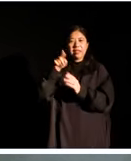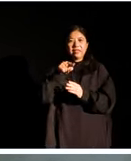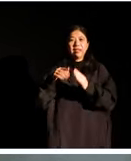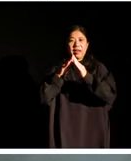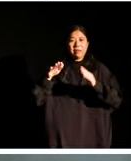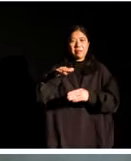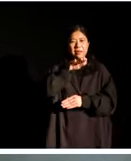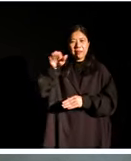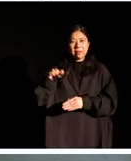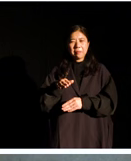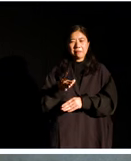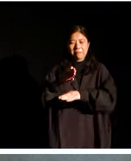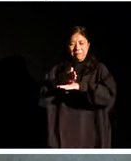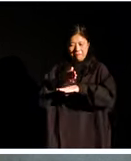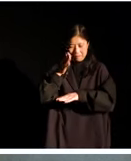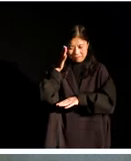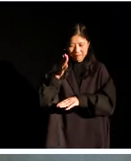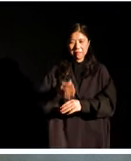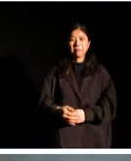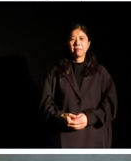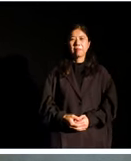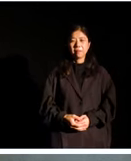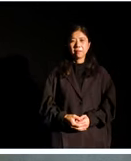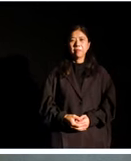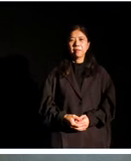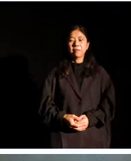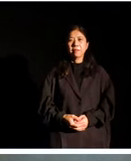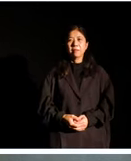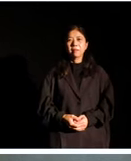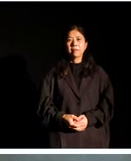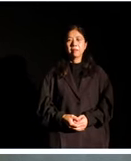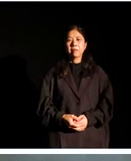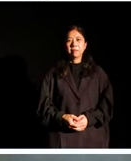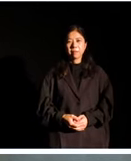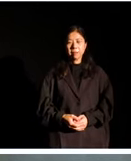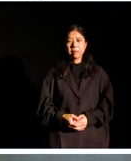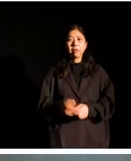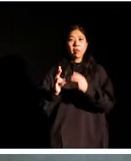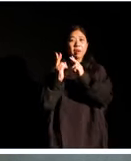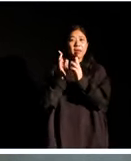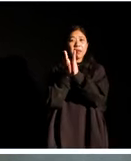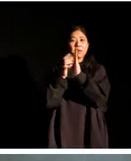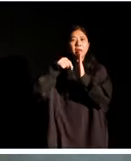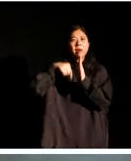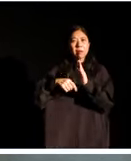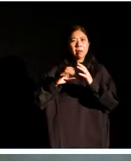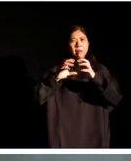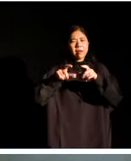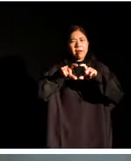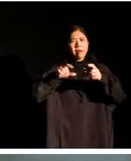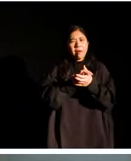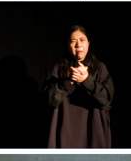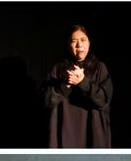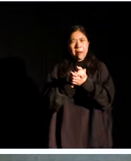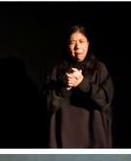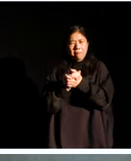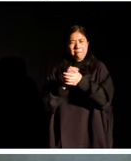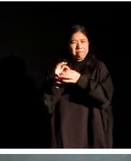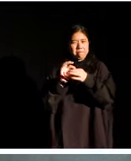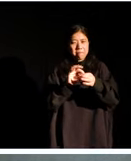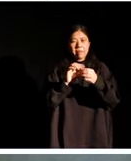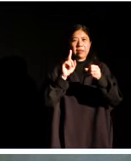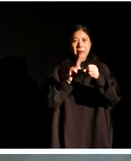様にも熱く御礼を申し上げますこれまで沖縄県では国際平和の実現に貢献するととも